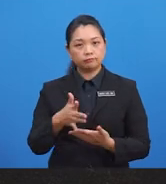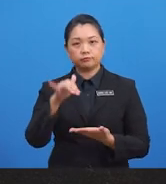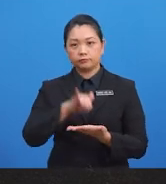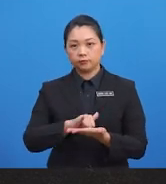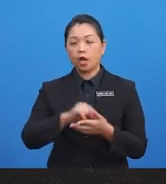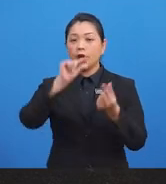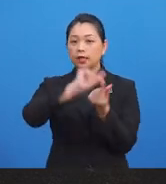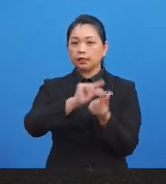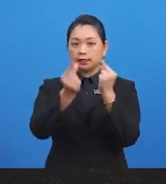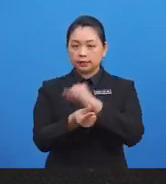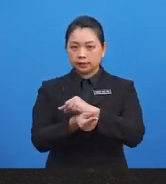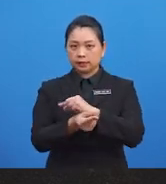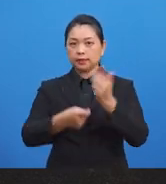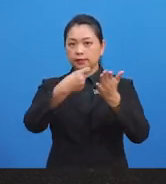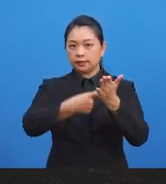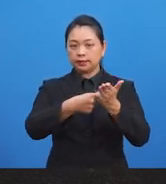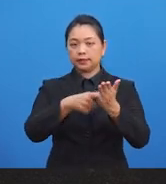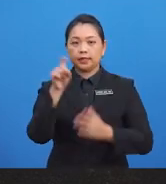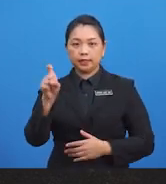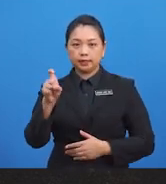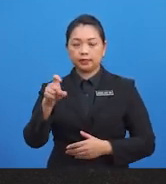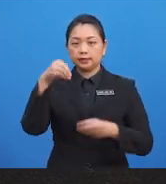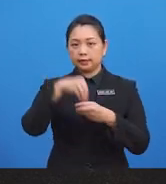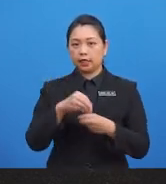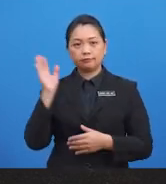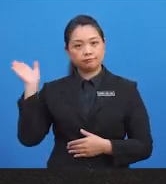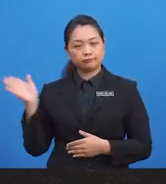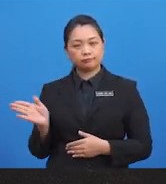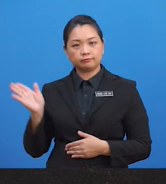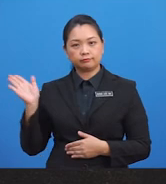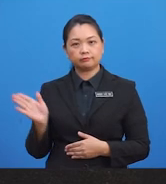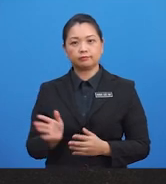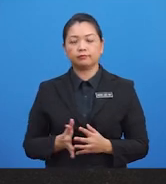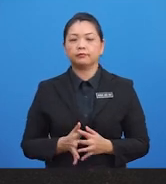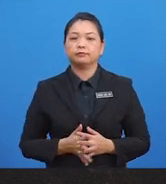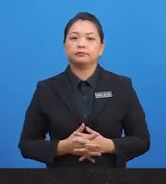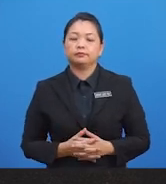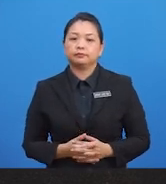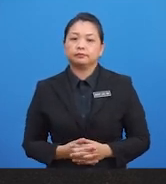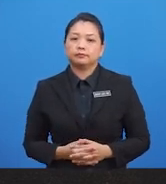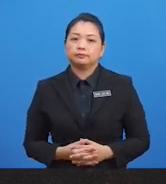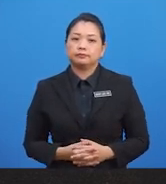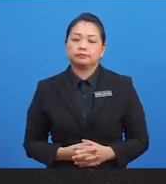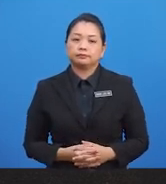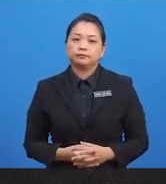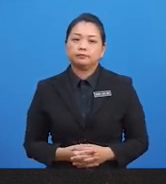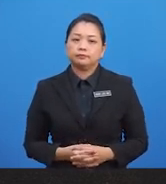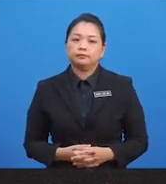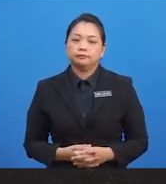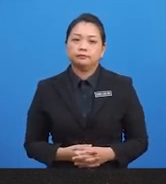Seterusnya, gantikan nilai X dalam persamaan Y sama dengan 2X.